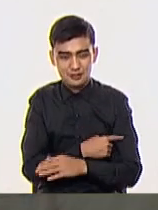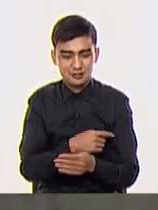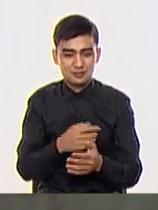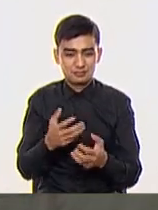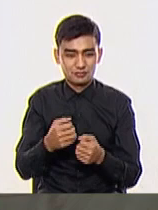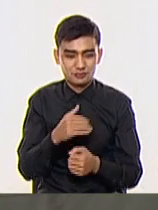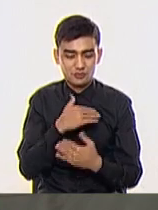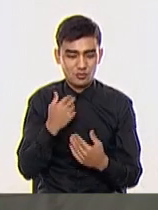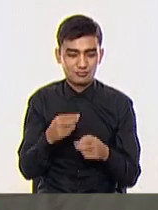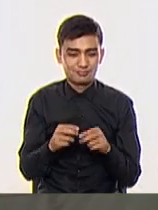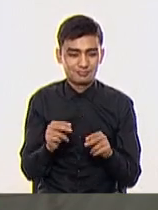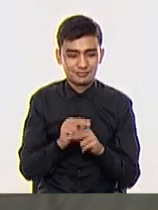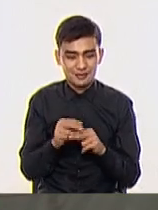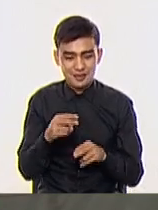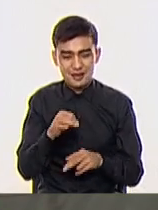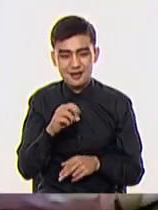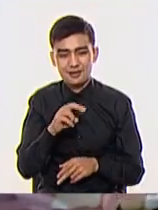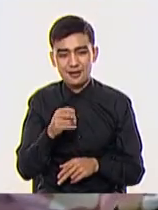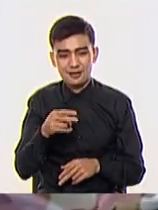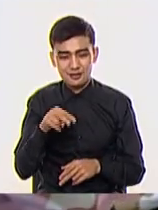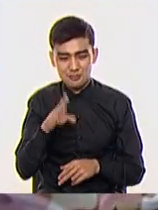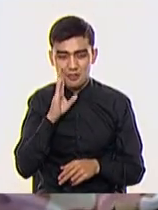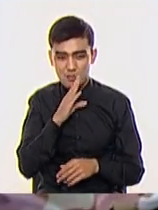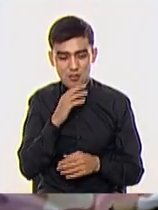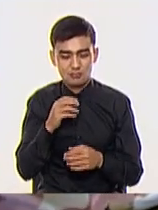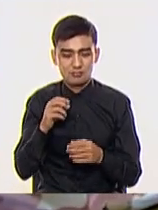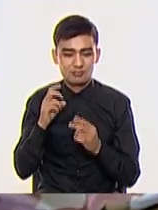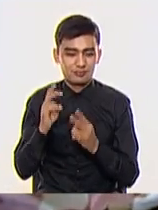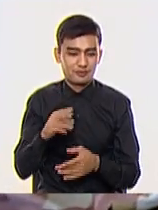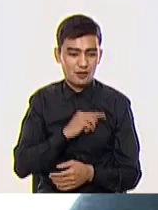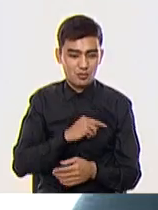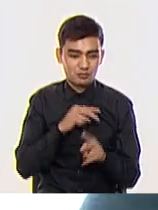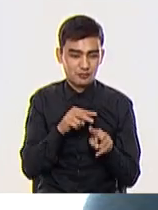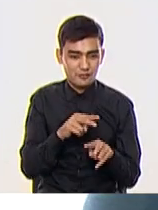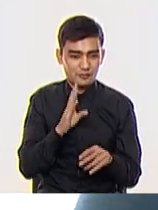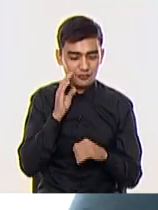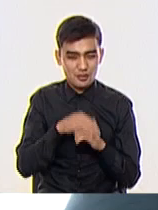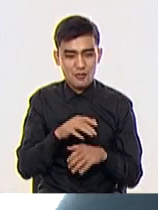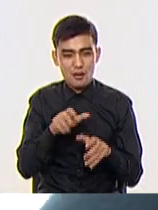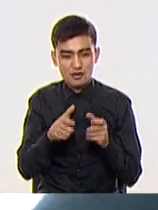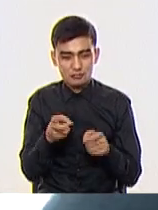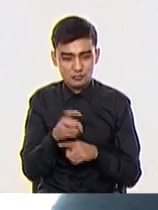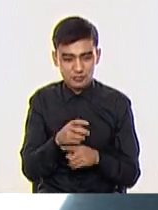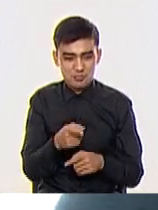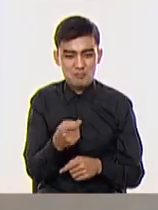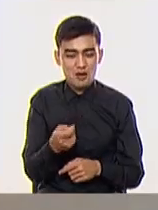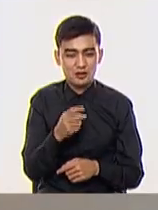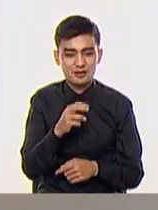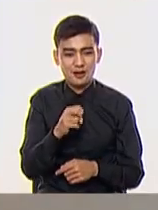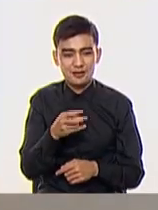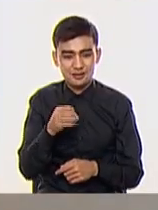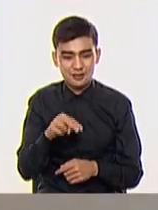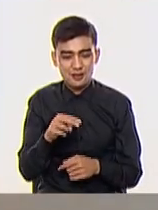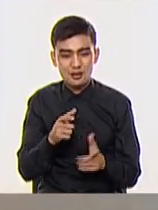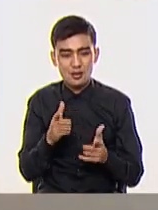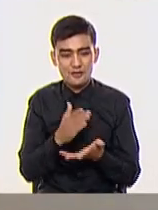на реабилитацию мама данила уволилась работу чтобы ухаживать за ним приходит массажист но этого мало даниле готовы помочь